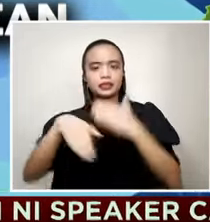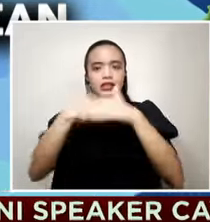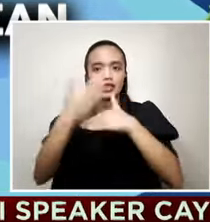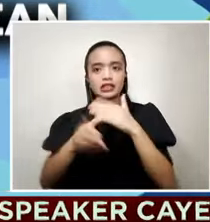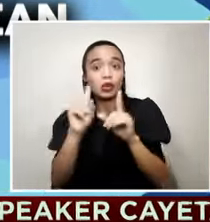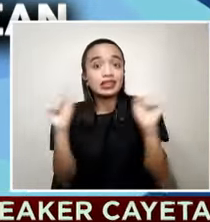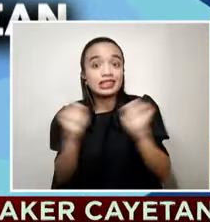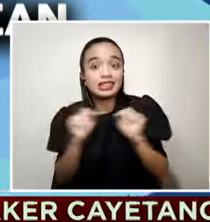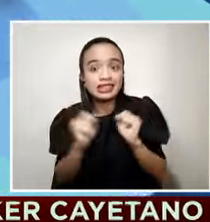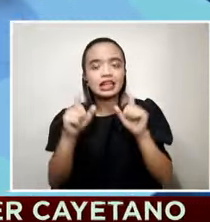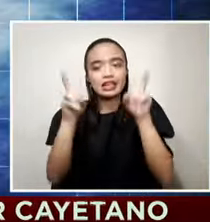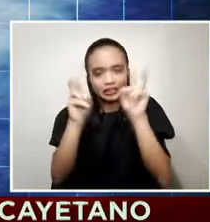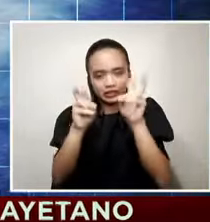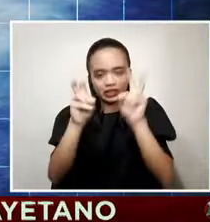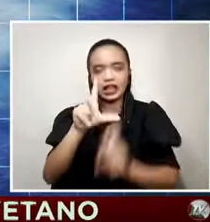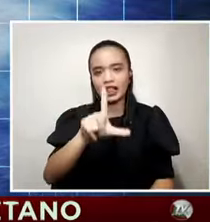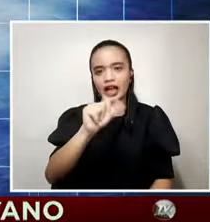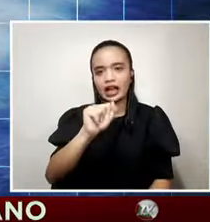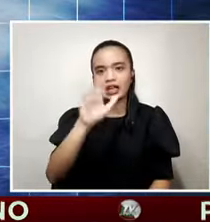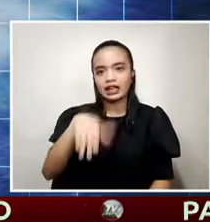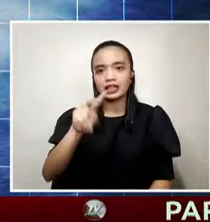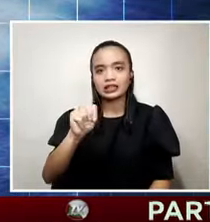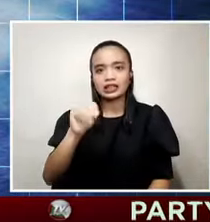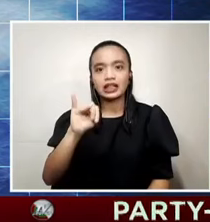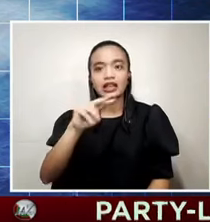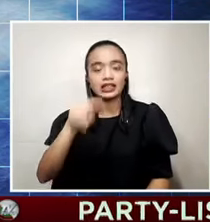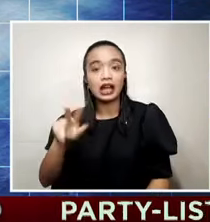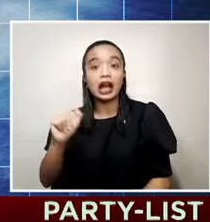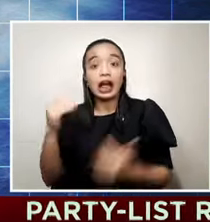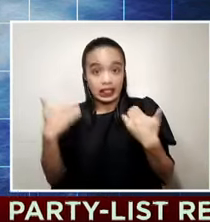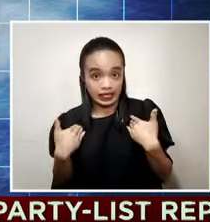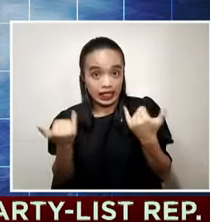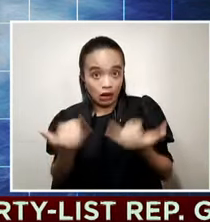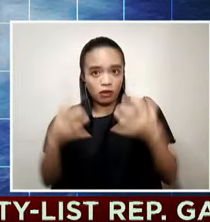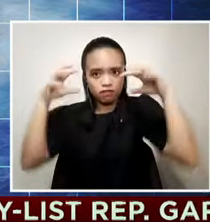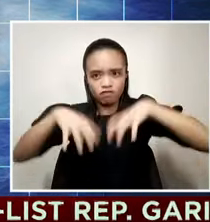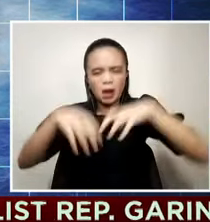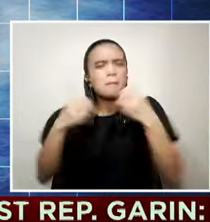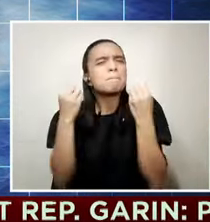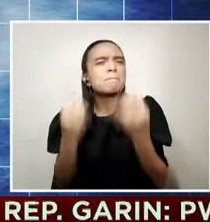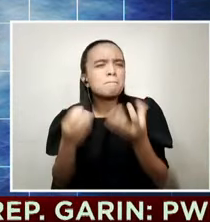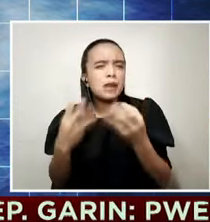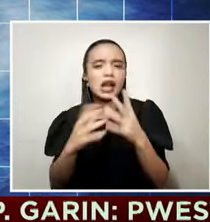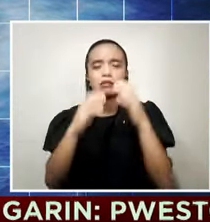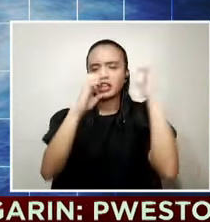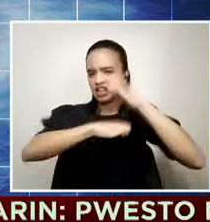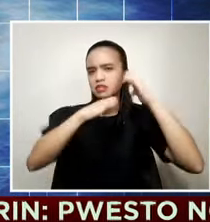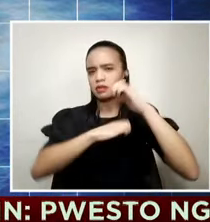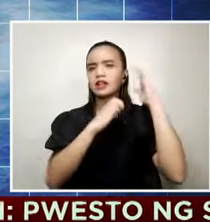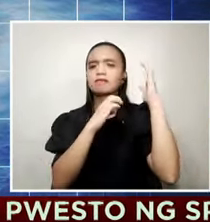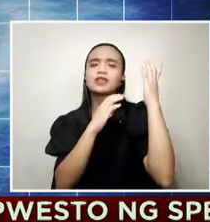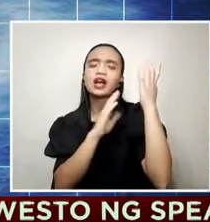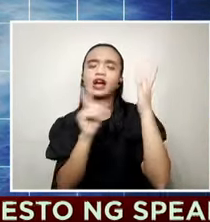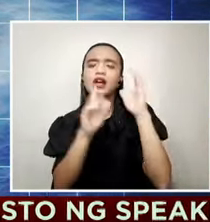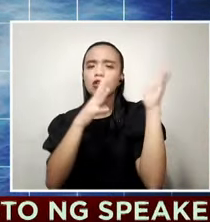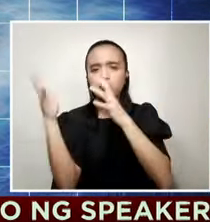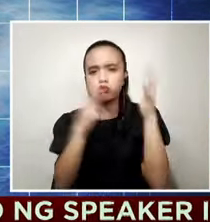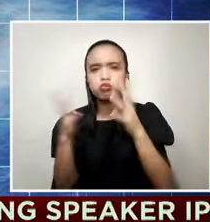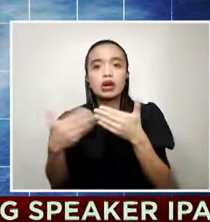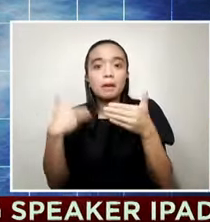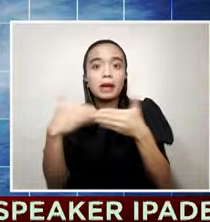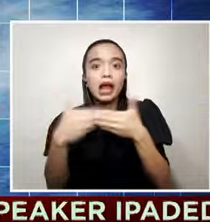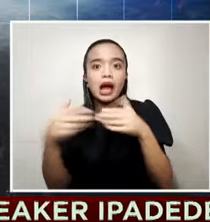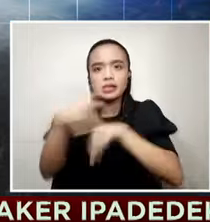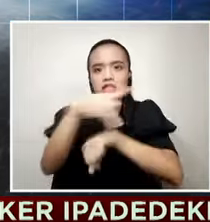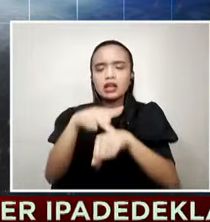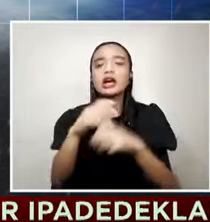na La Niña. Ayon sa PAGASA, ngayong may La Niña, mas maraming bagyong inaasahang mamumuo malapit sa bansa. Inaasahan din ang mas